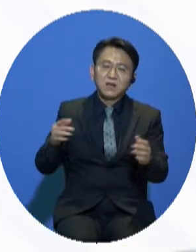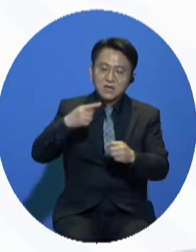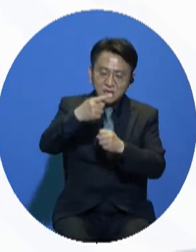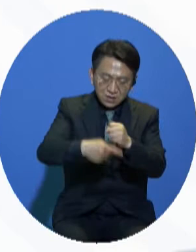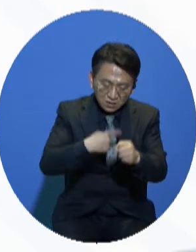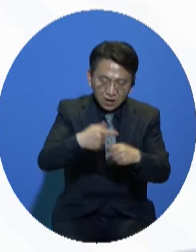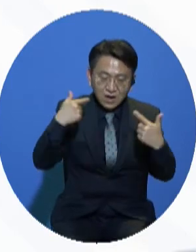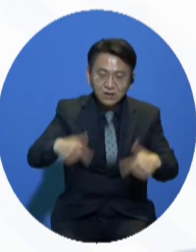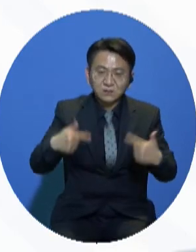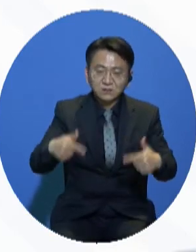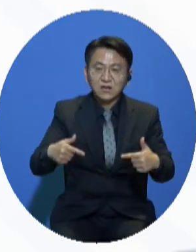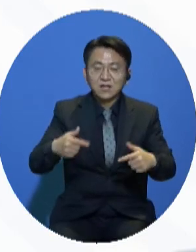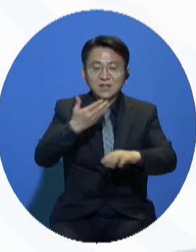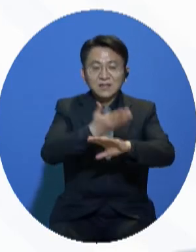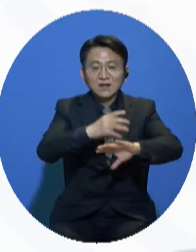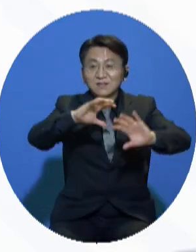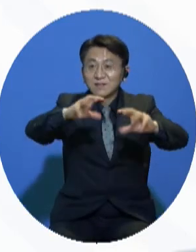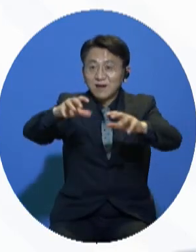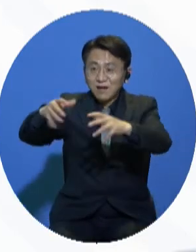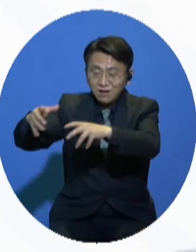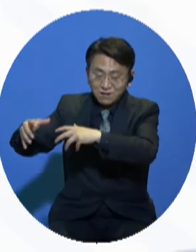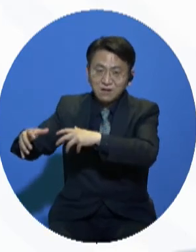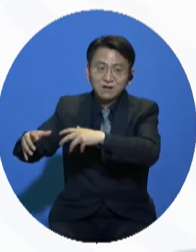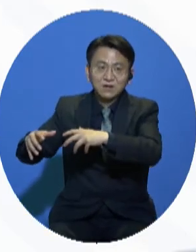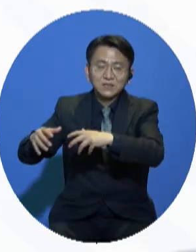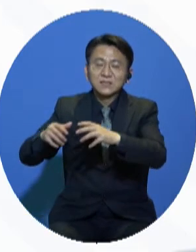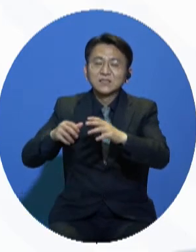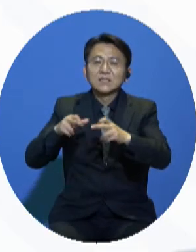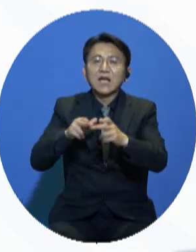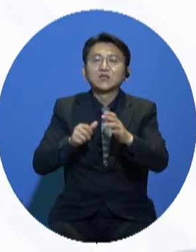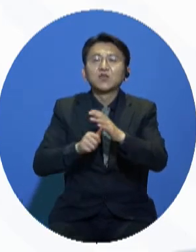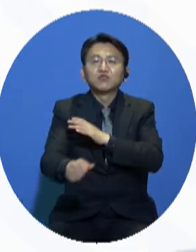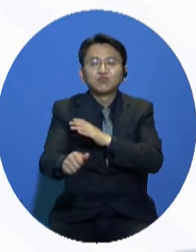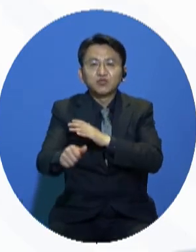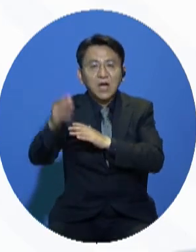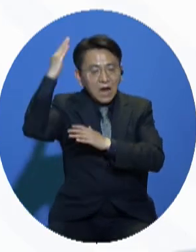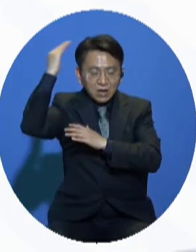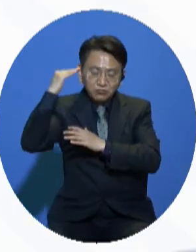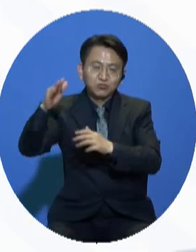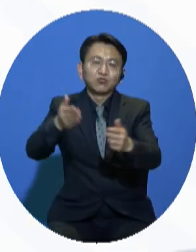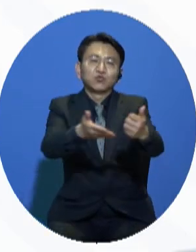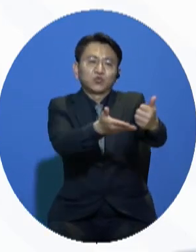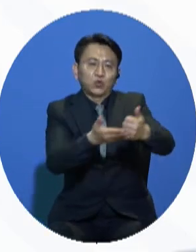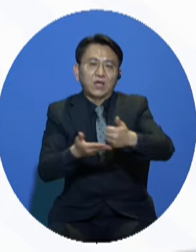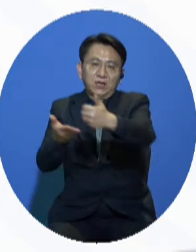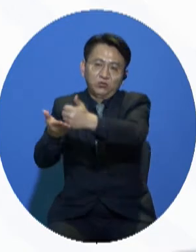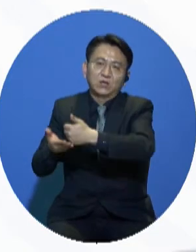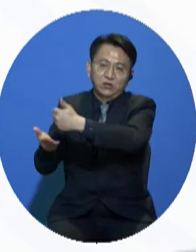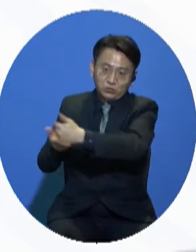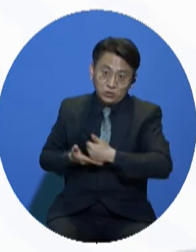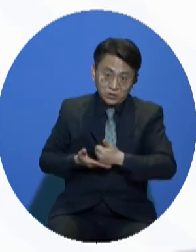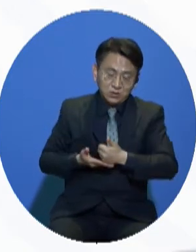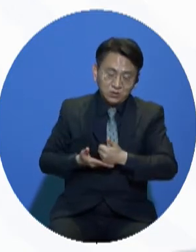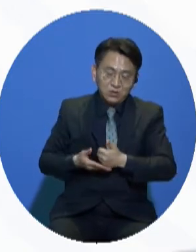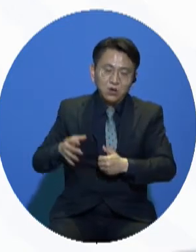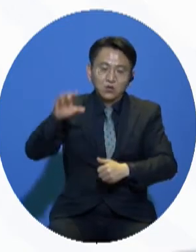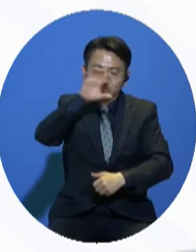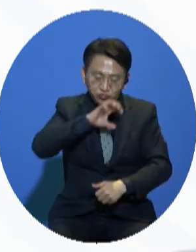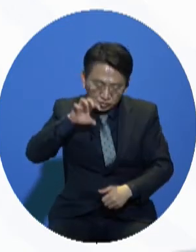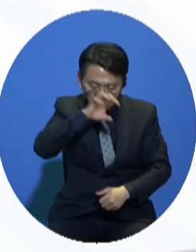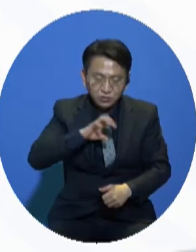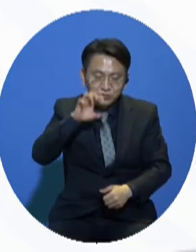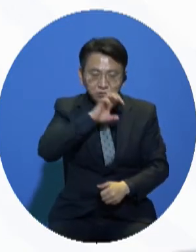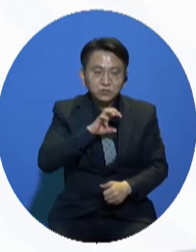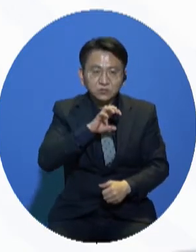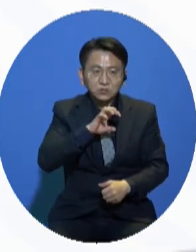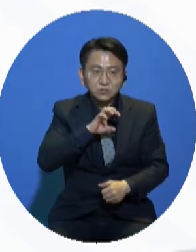매년 젊은 장애인 선수들이 한국으로 초대를 받아 훈련도